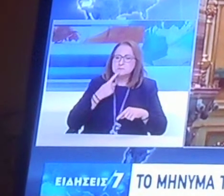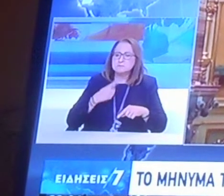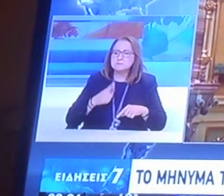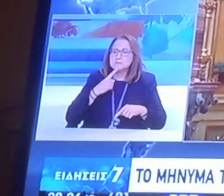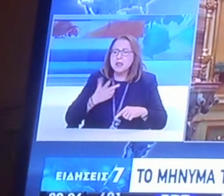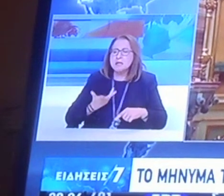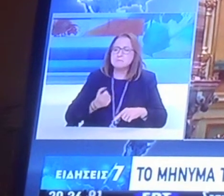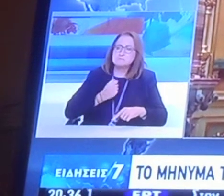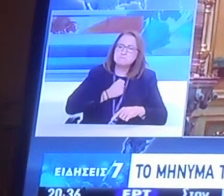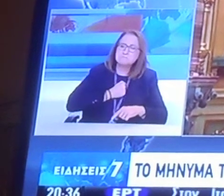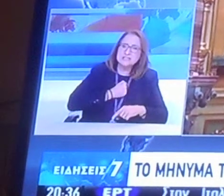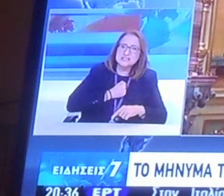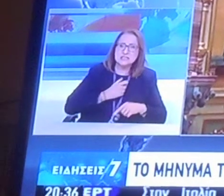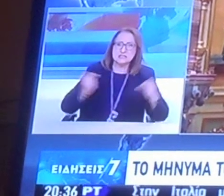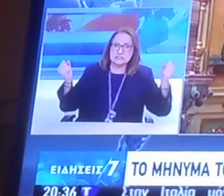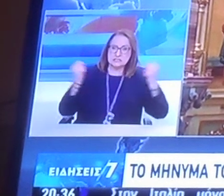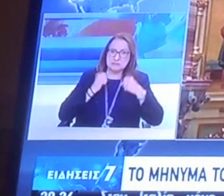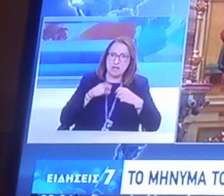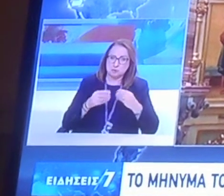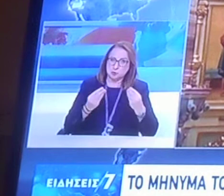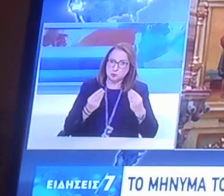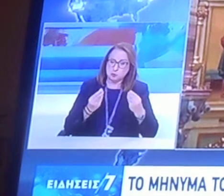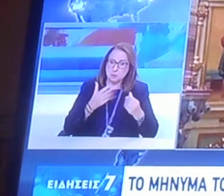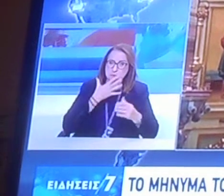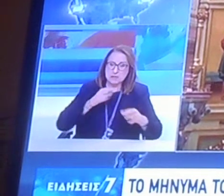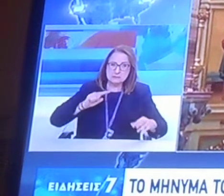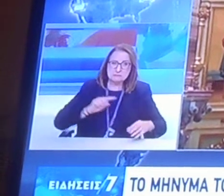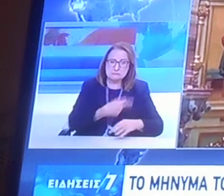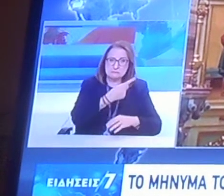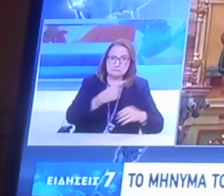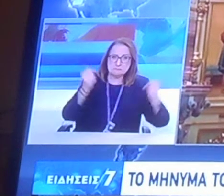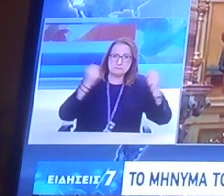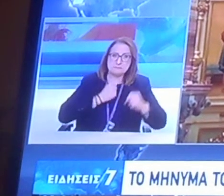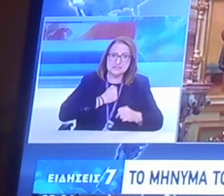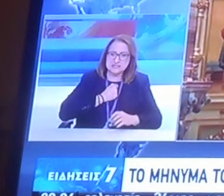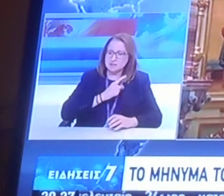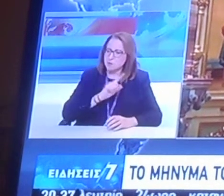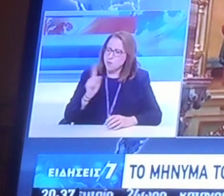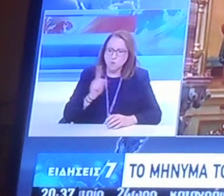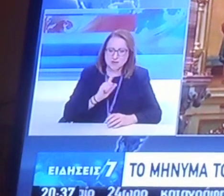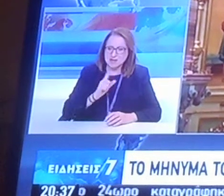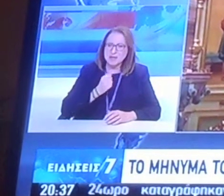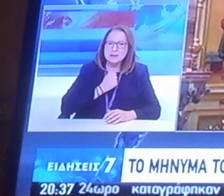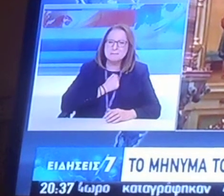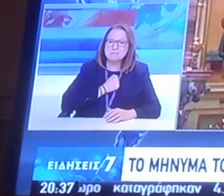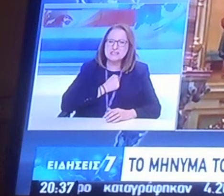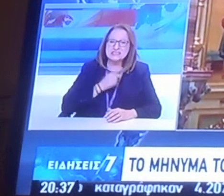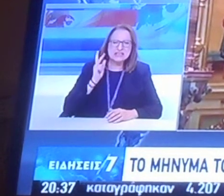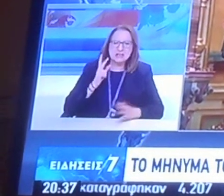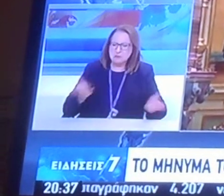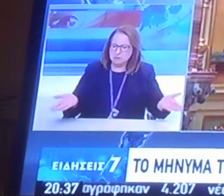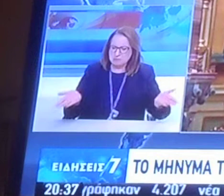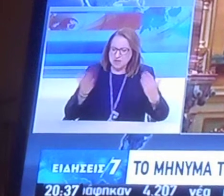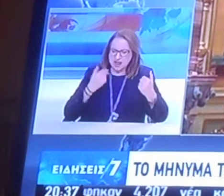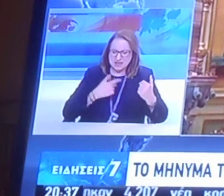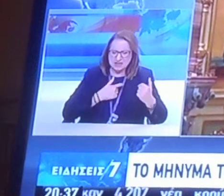πίστη. Όμως αυτό που κινδυνεύει δεν είναι η πίστη αλλά η πιστή. Δεν είναι ο Χριστός αλλά